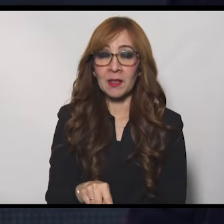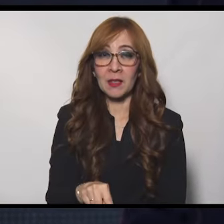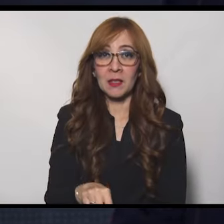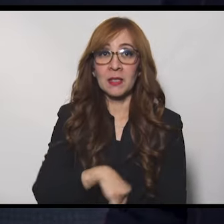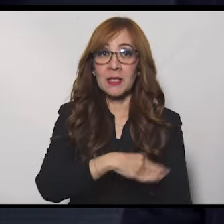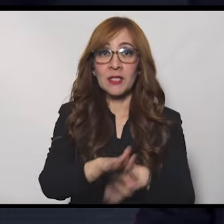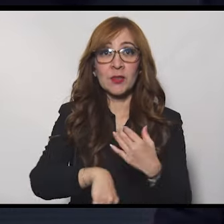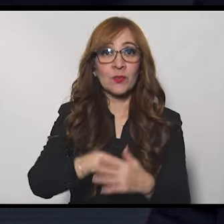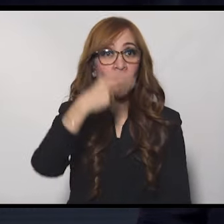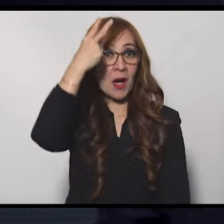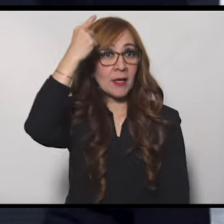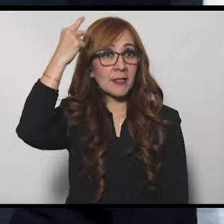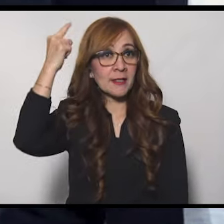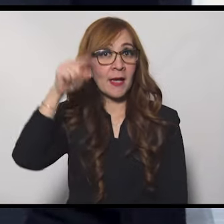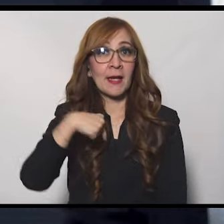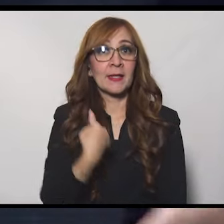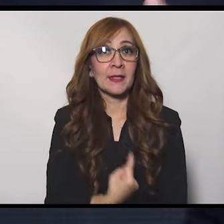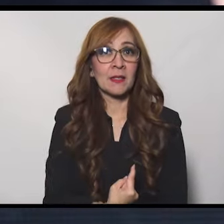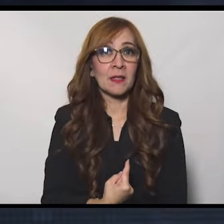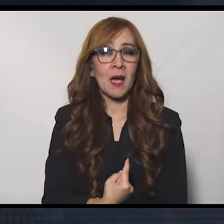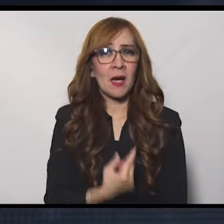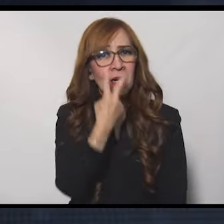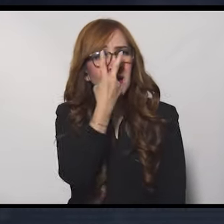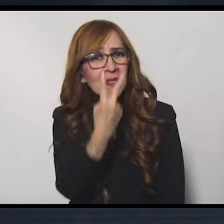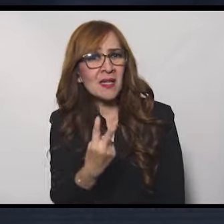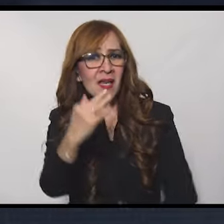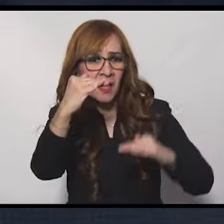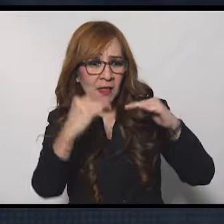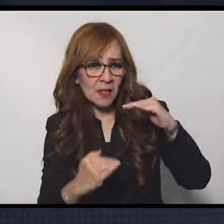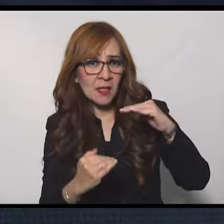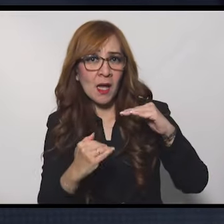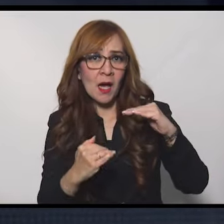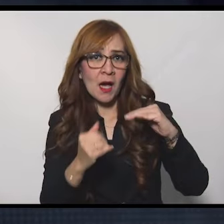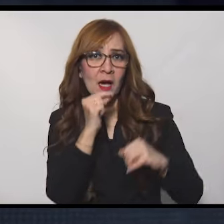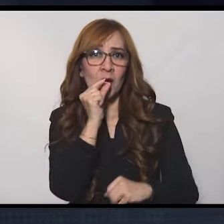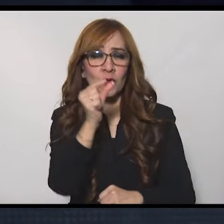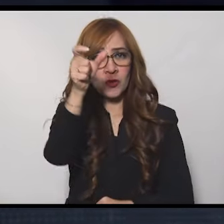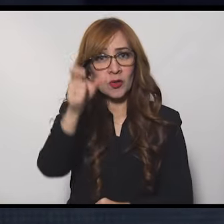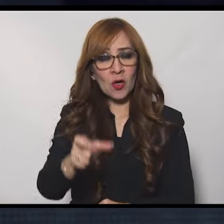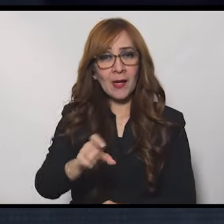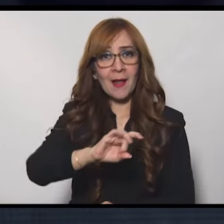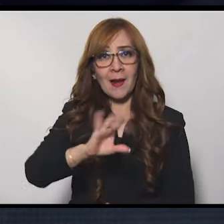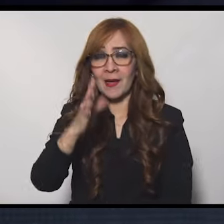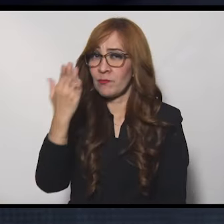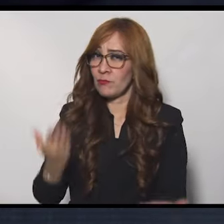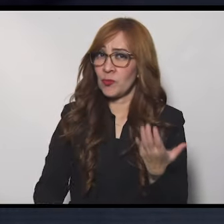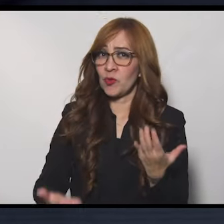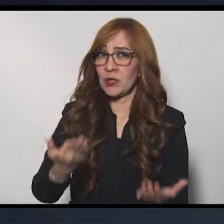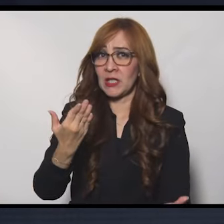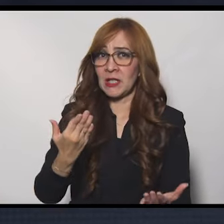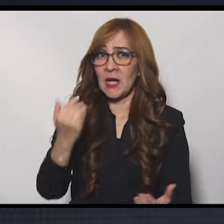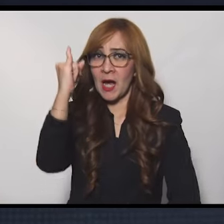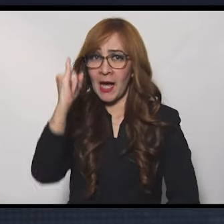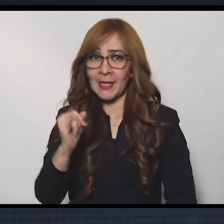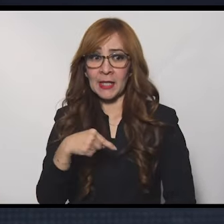Setiap rencana kita itu dipandang rendah oleh orang lain. Mungkin, sehingga membuat kita mengkubur